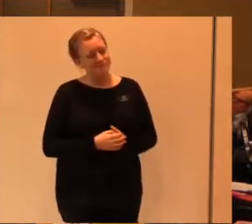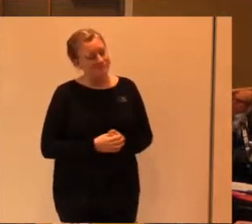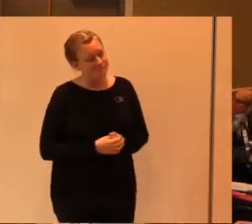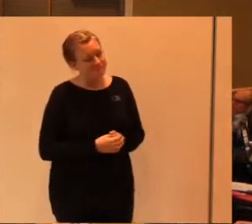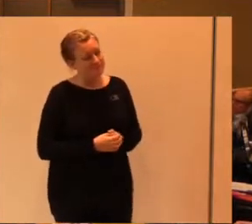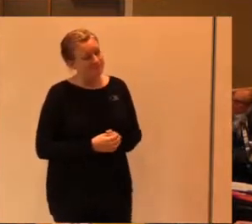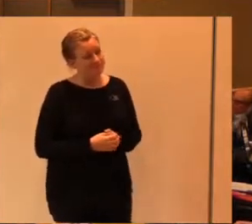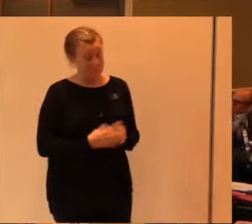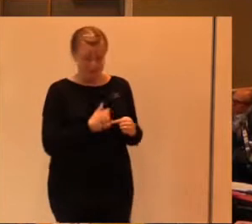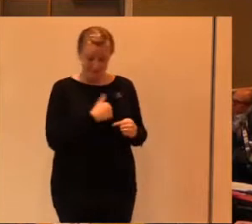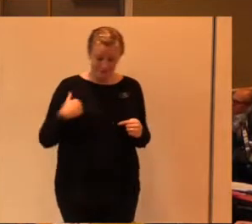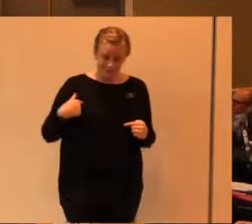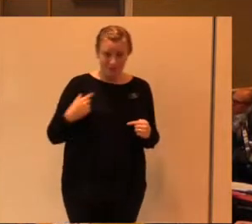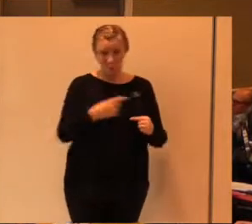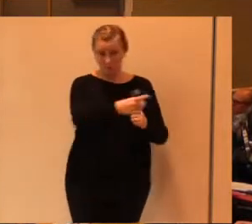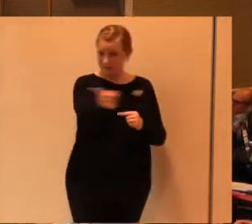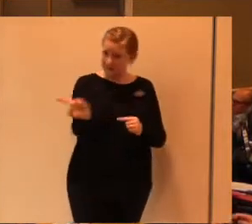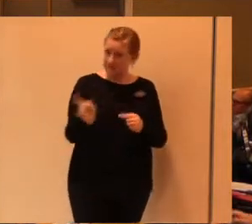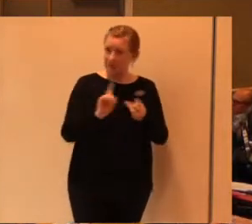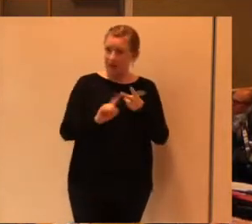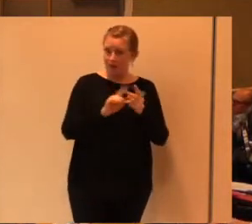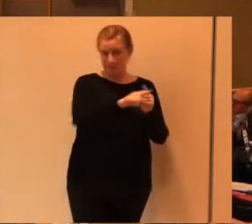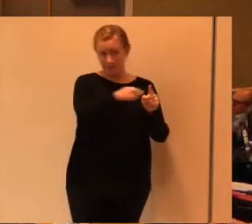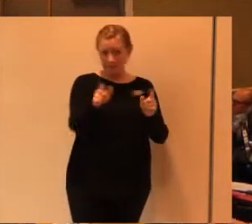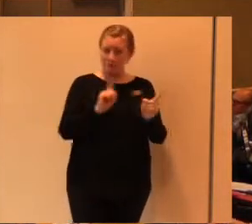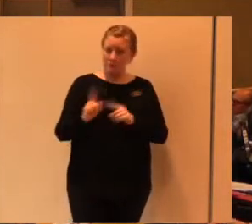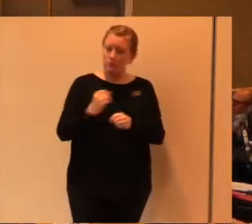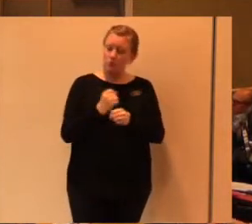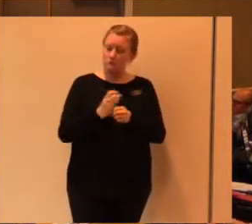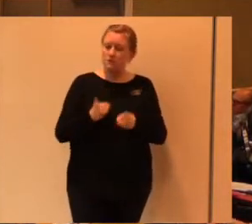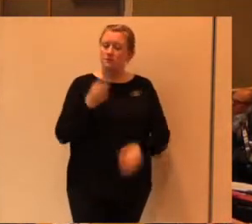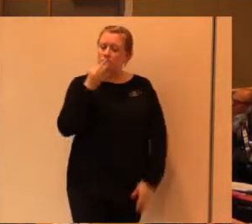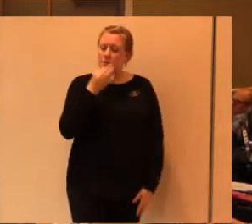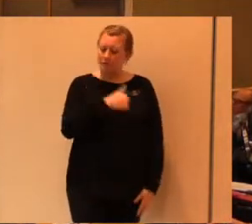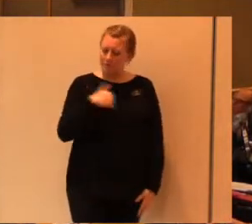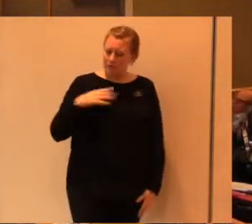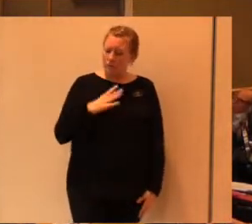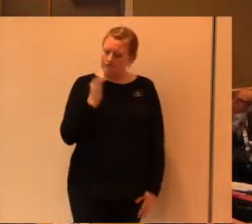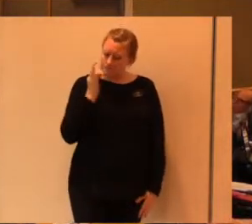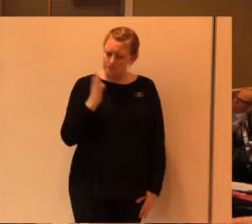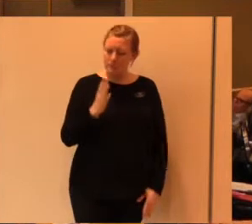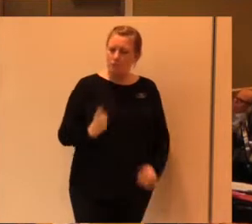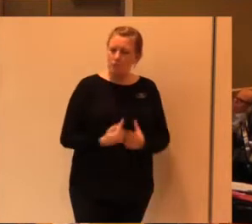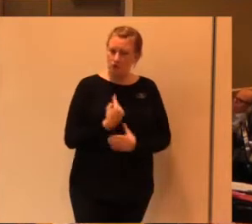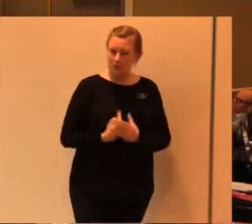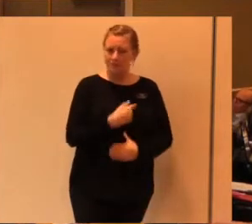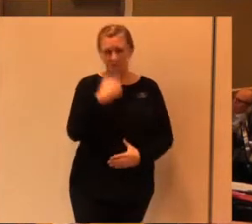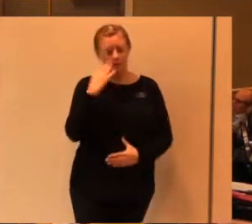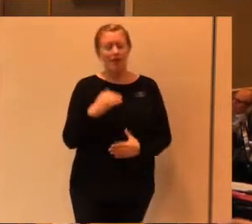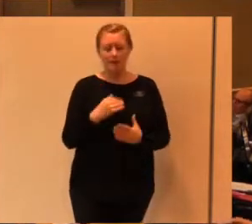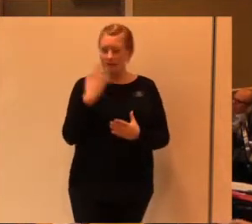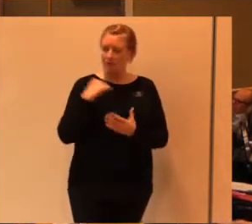tillsammans med alla andra intressenter som jobbar med de här frågorna, vi har en unik möjlighet att göra skillnad nu. Och vi har